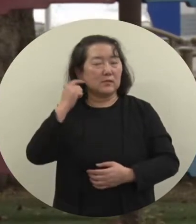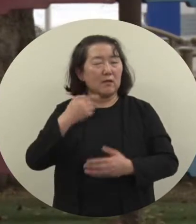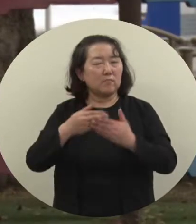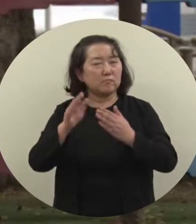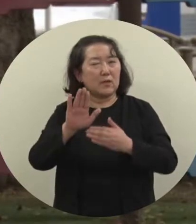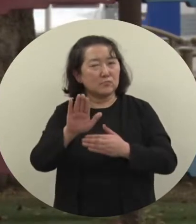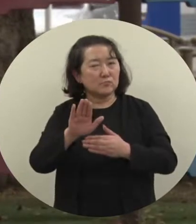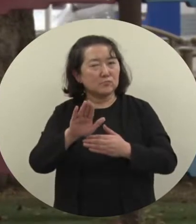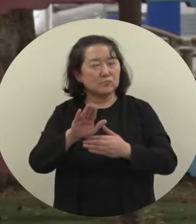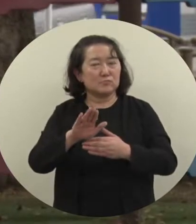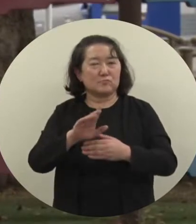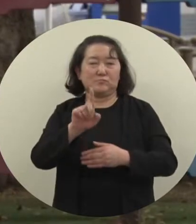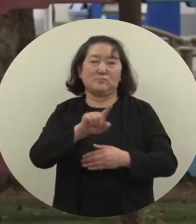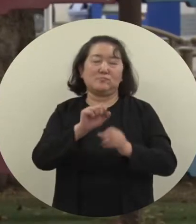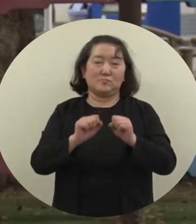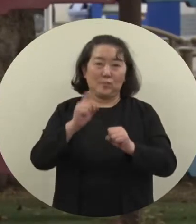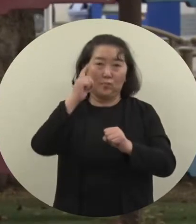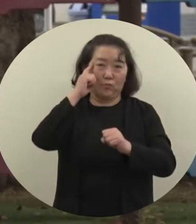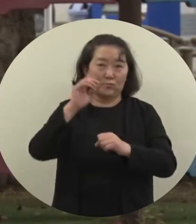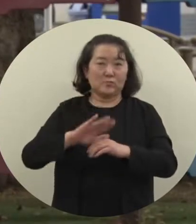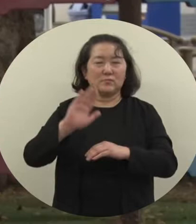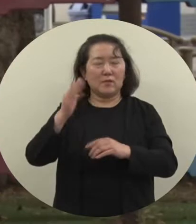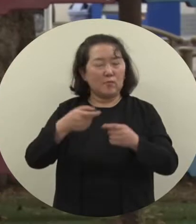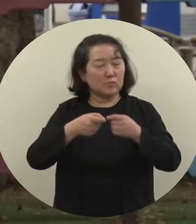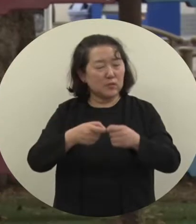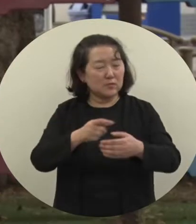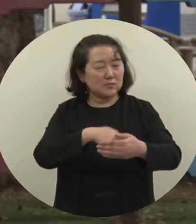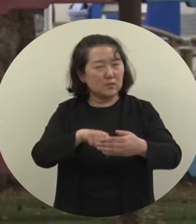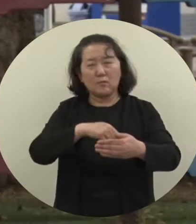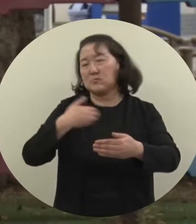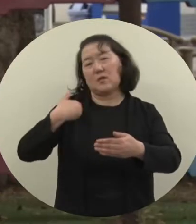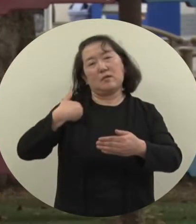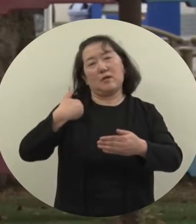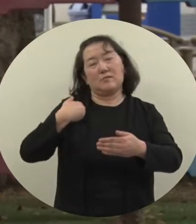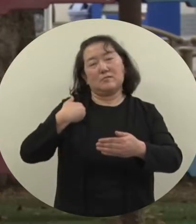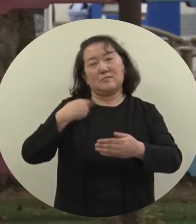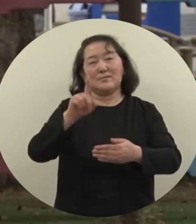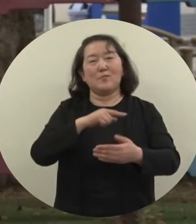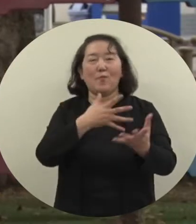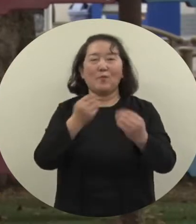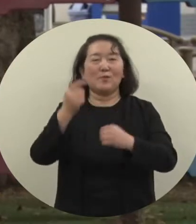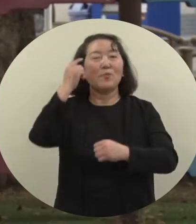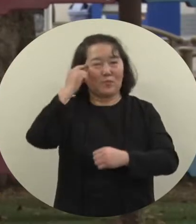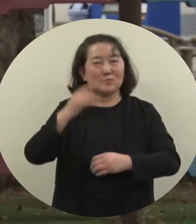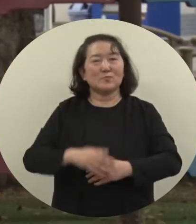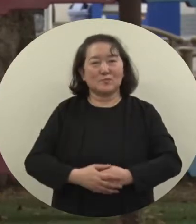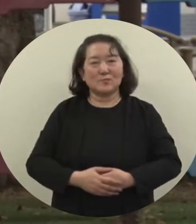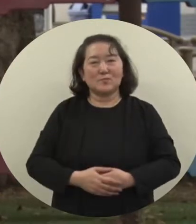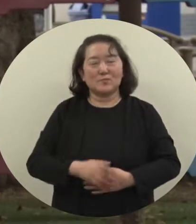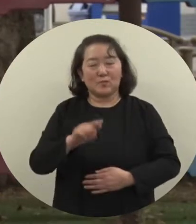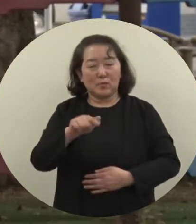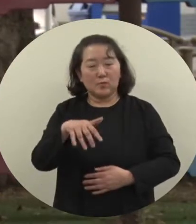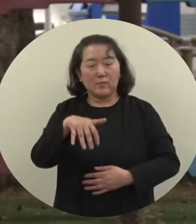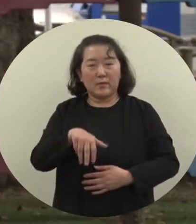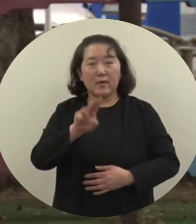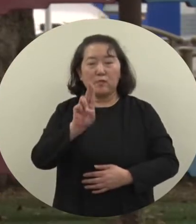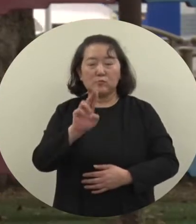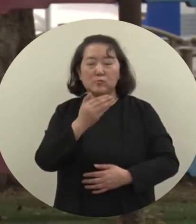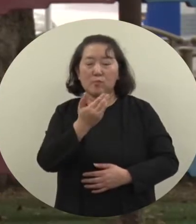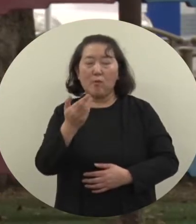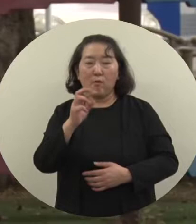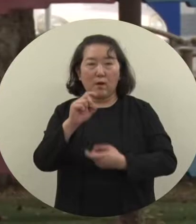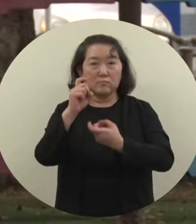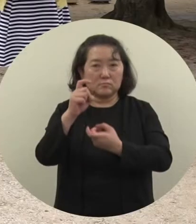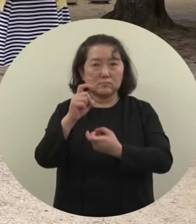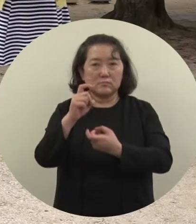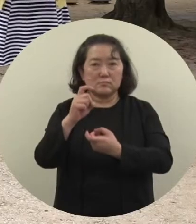ことあるよという方もいらっしゃるんではないでしょうか。でも詳しくはわからないよという方も多いと思います。このネウボラ